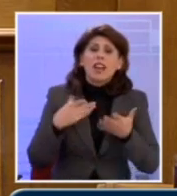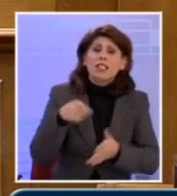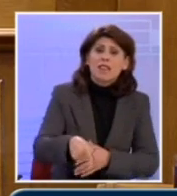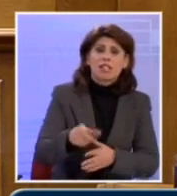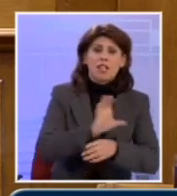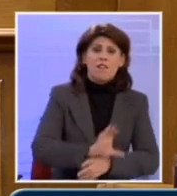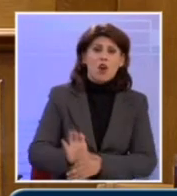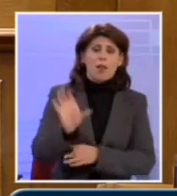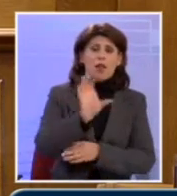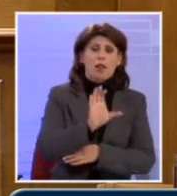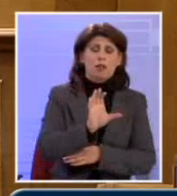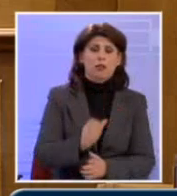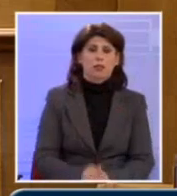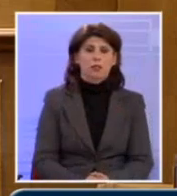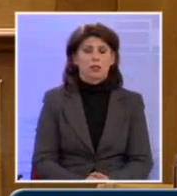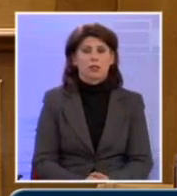Ευρώπη?